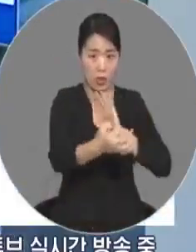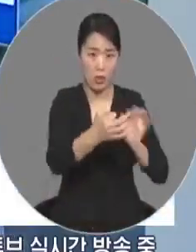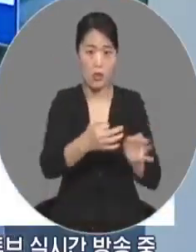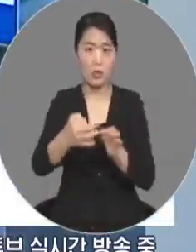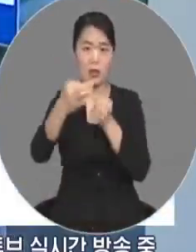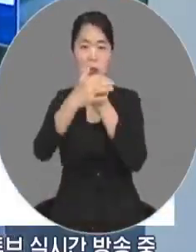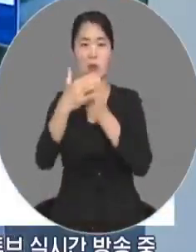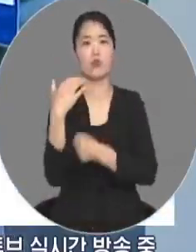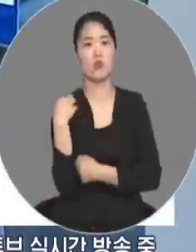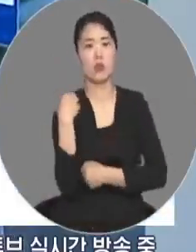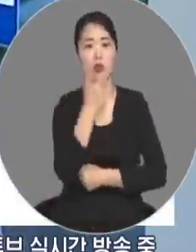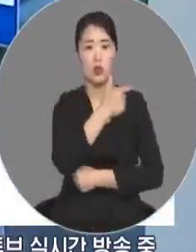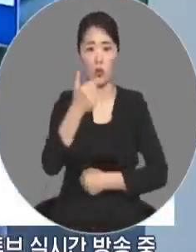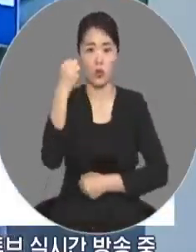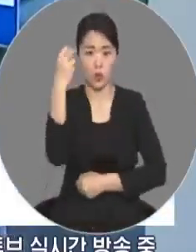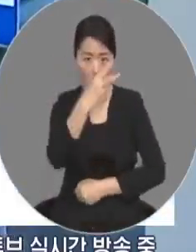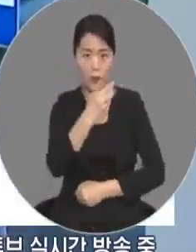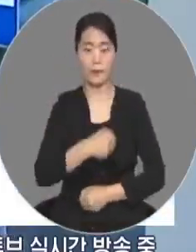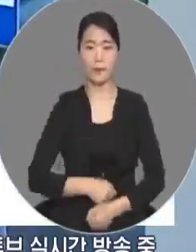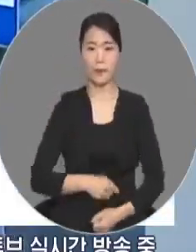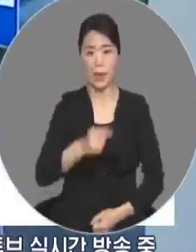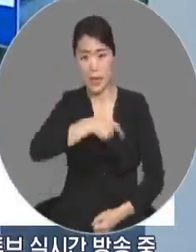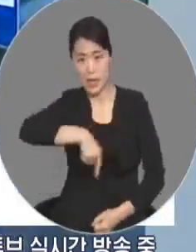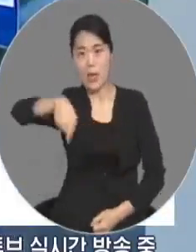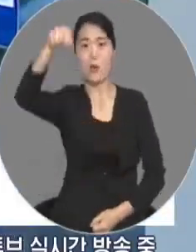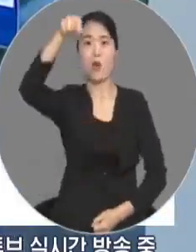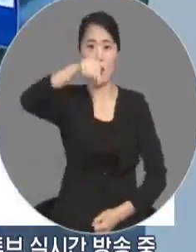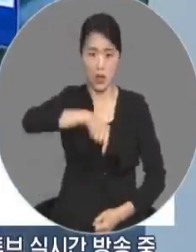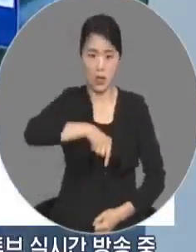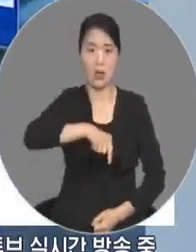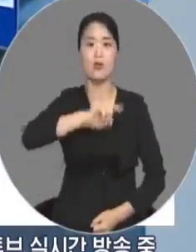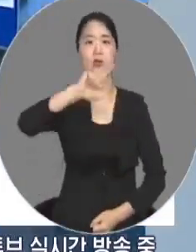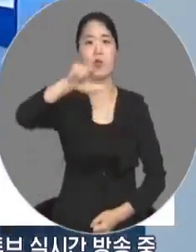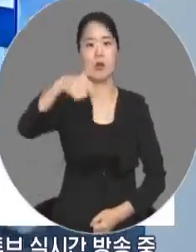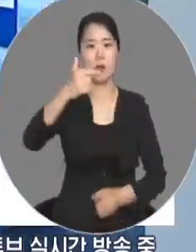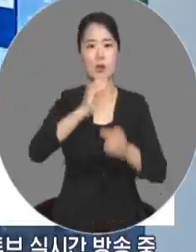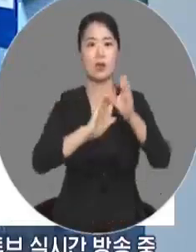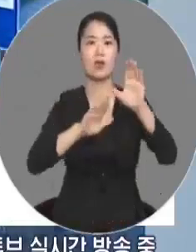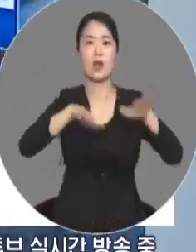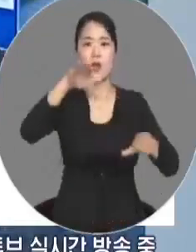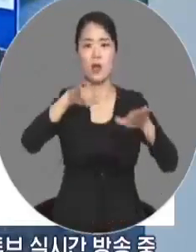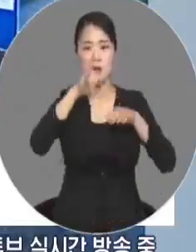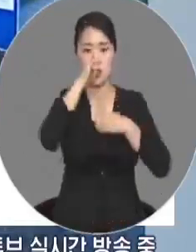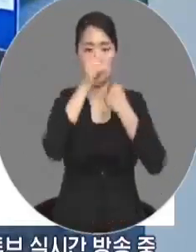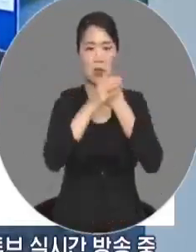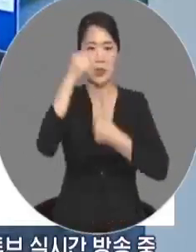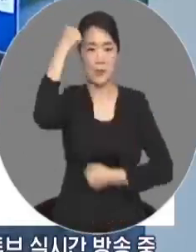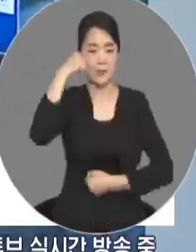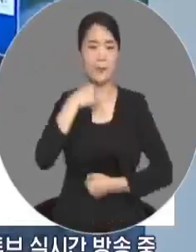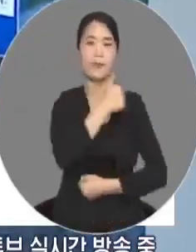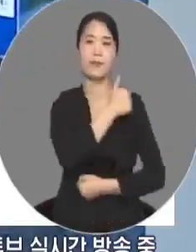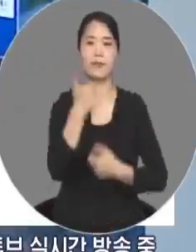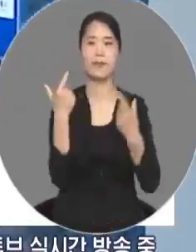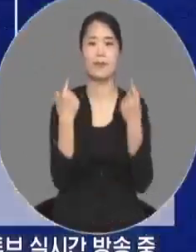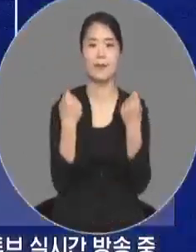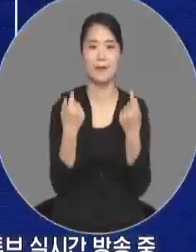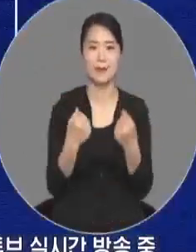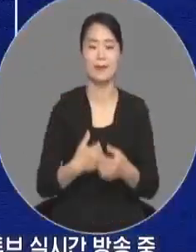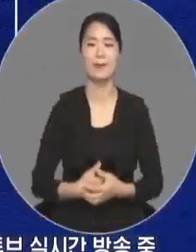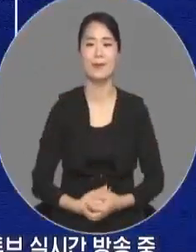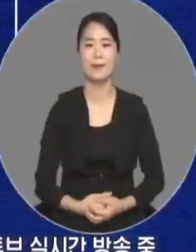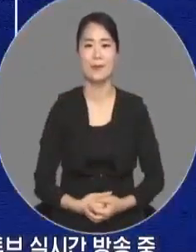느껴질 것 같고 또 한 번 이동을 할 때 왕복으로 하면 600원 가까이 되는 금액이다 보니까 체감이 좀 크게 오지 않을까 생각합니다